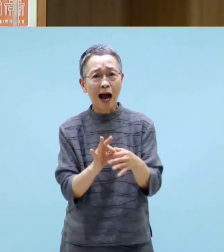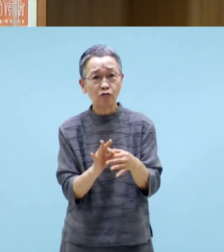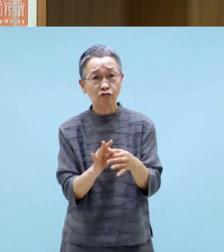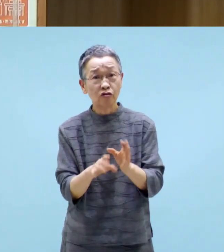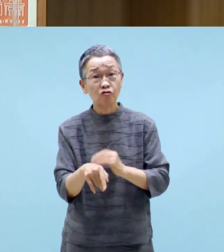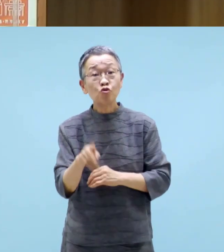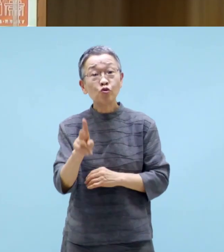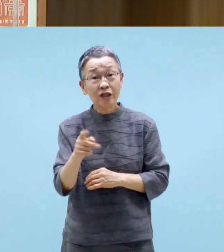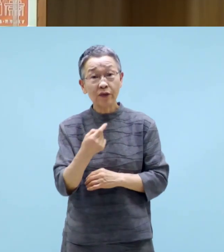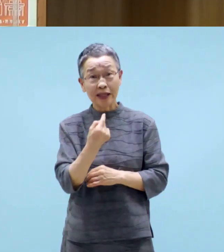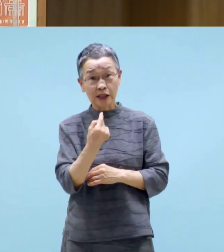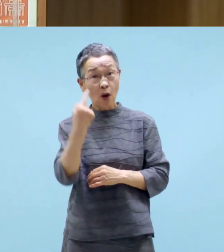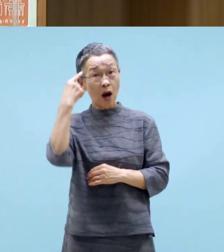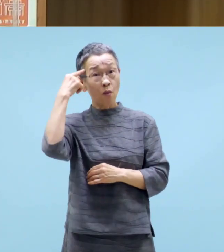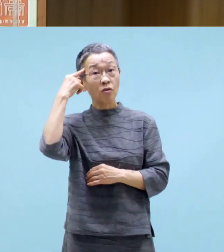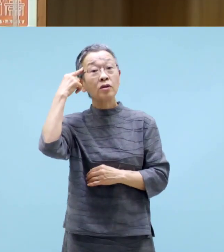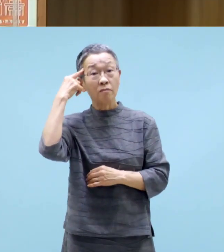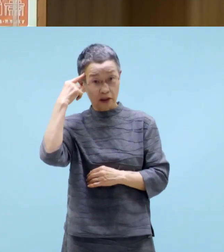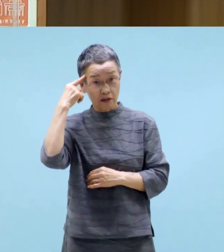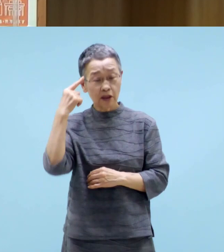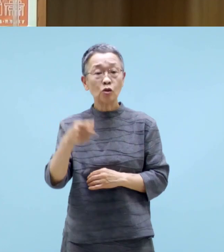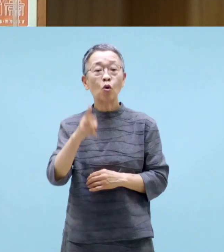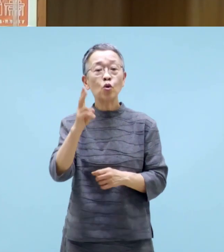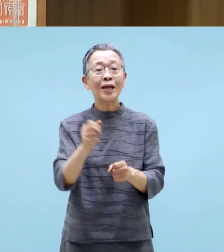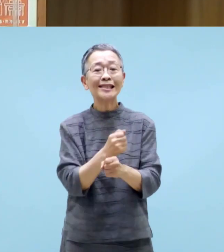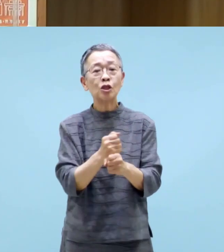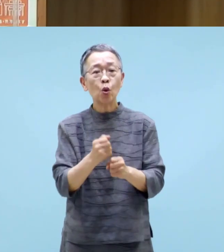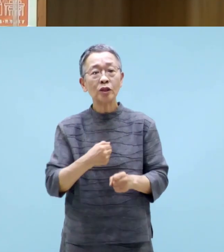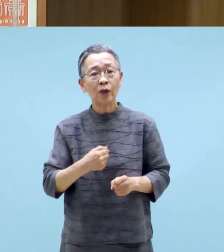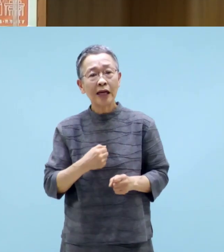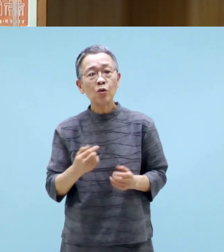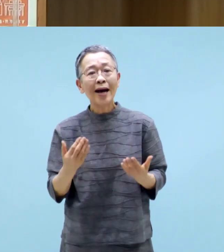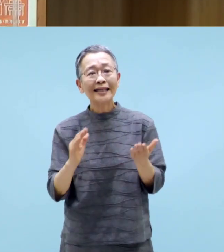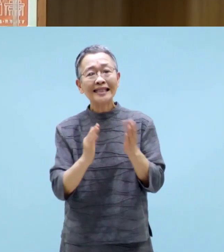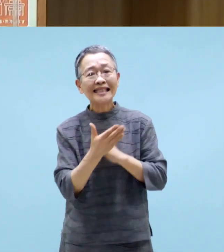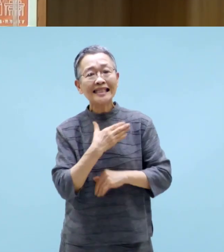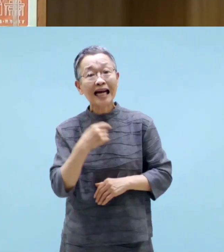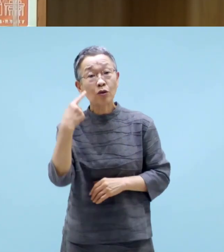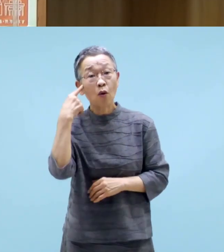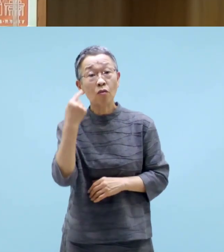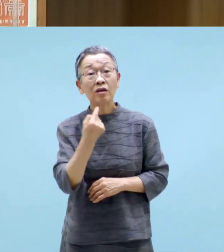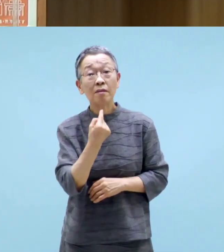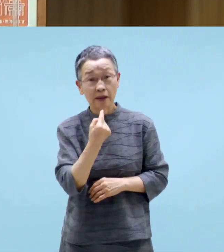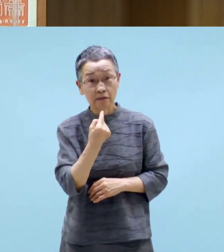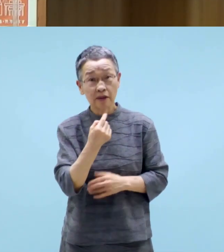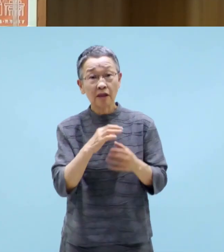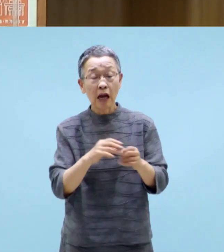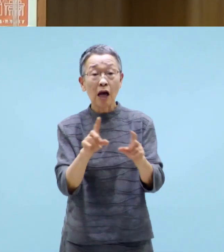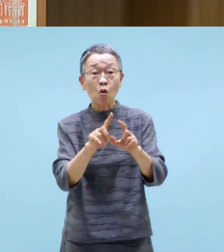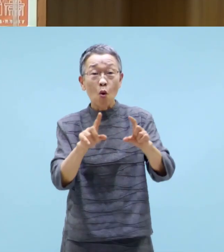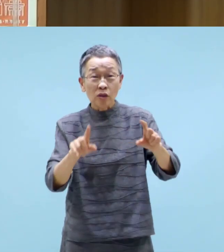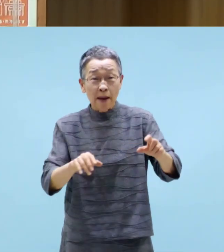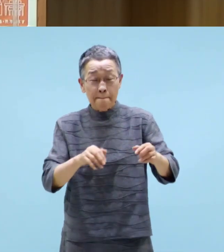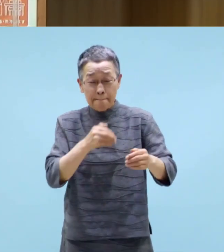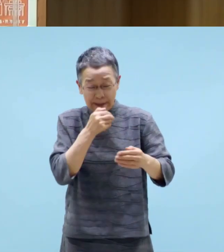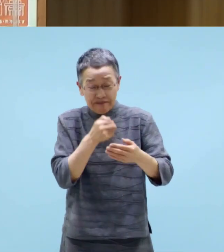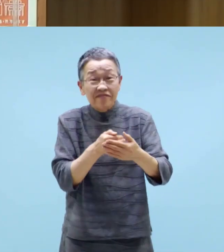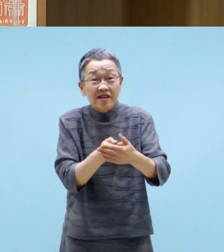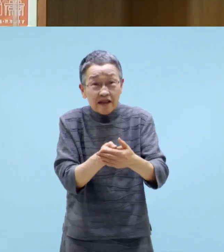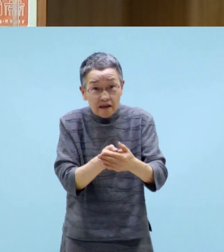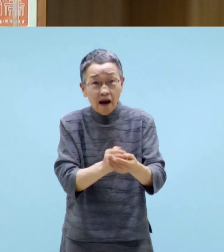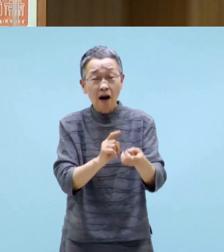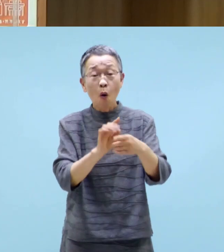私は考えてますし、そのような事業にしていきたいというふうに思っています。当然万全の対策を講じるとは言っても